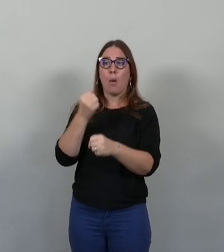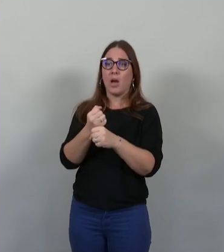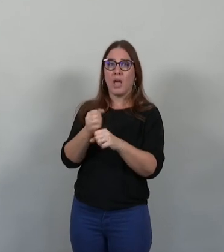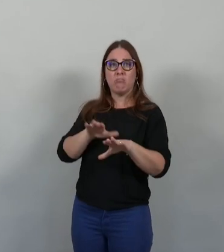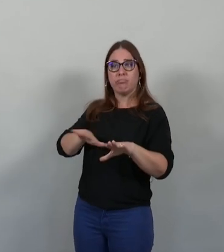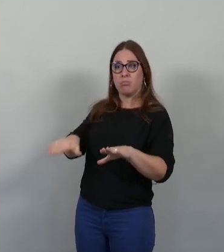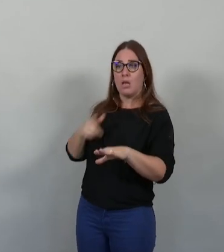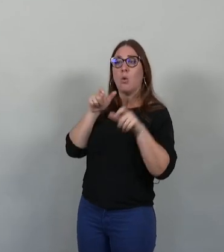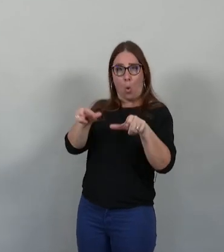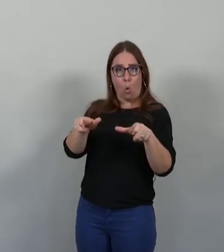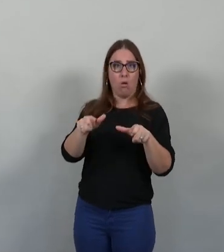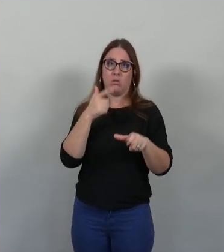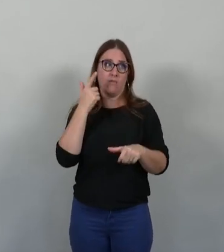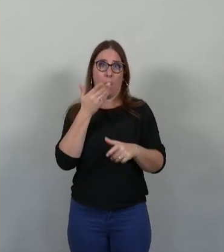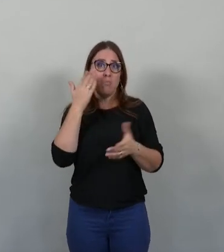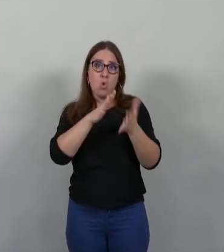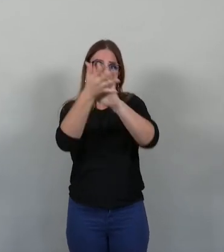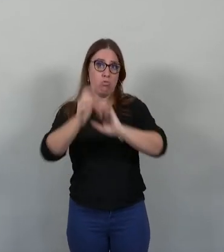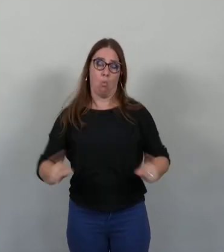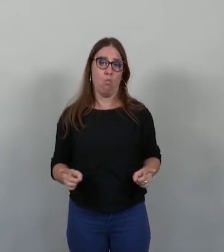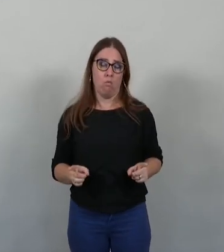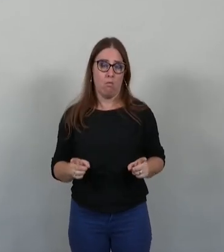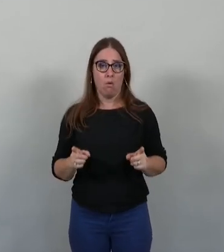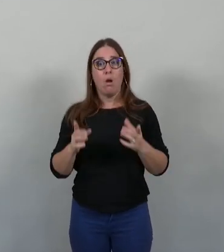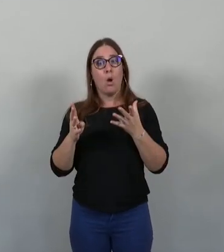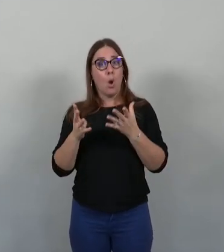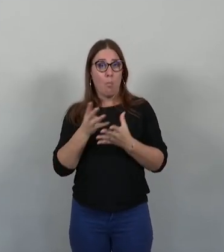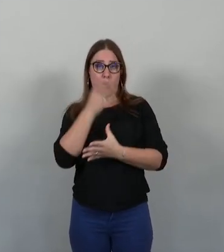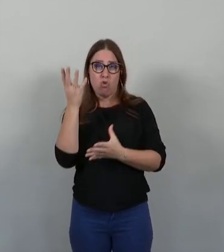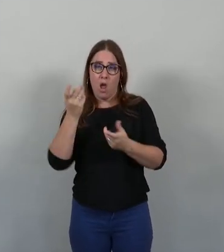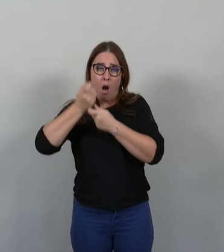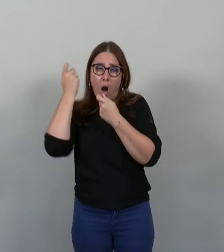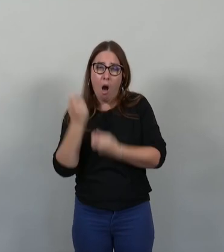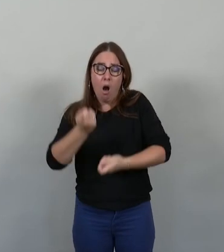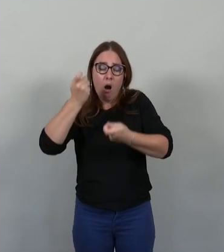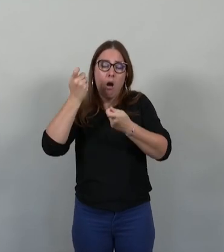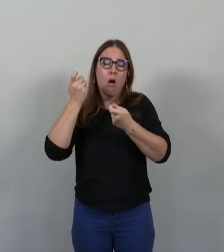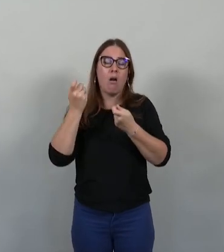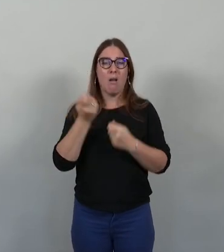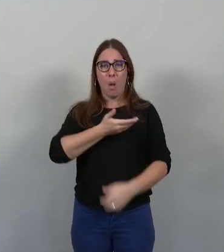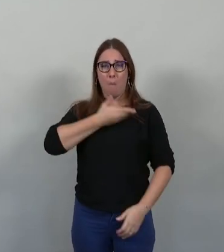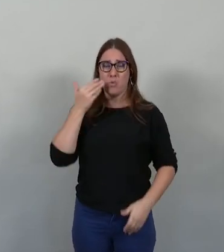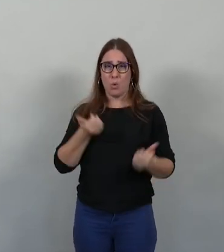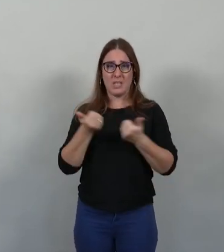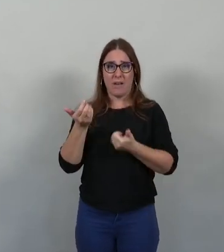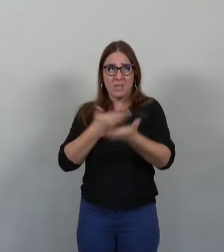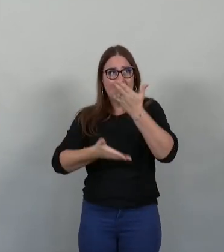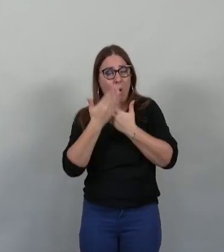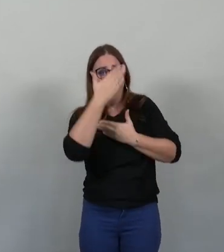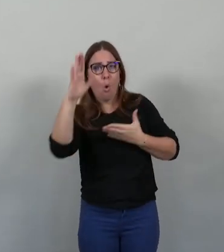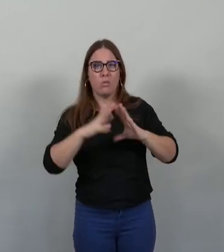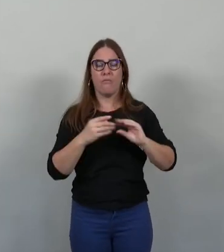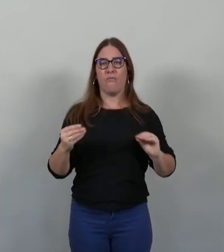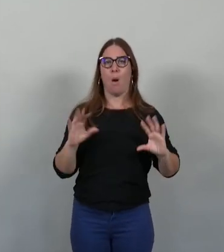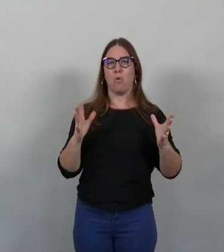s'améliorera pas ce projet est au final bien trop coûteux pour un service qui pourrait être rendu autrement avec la